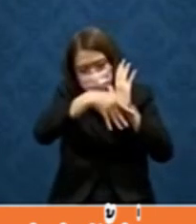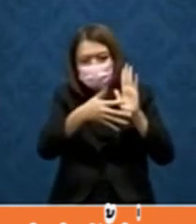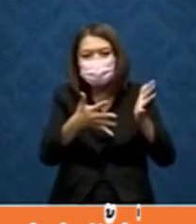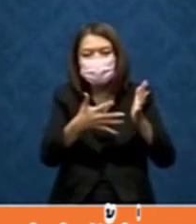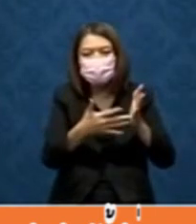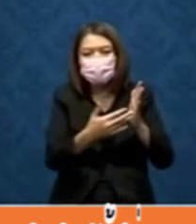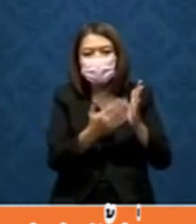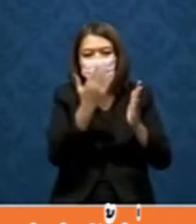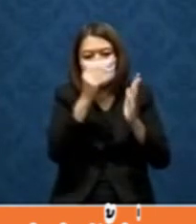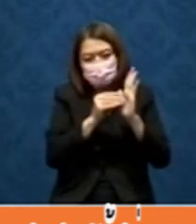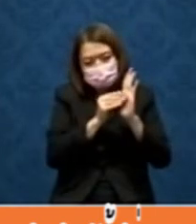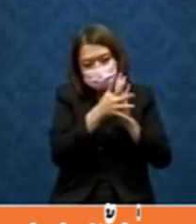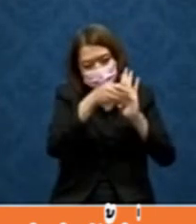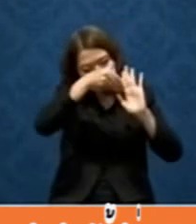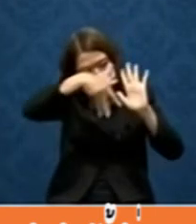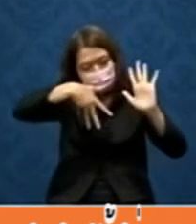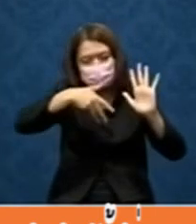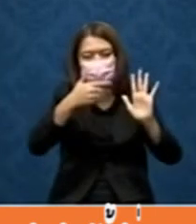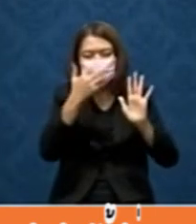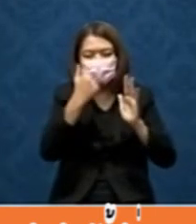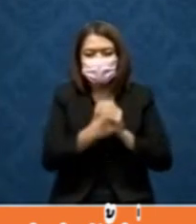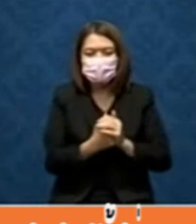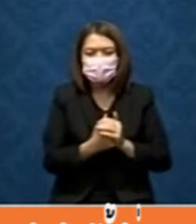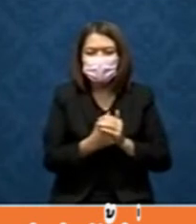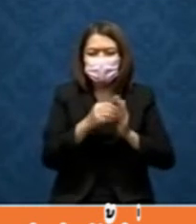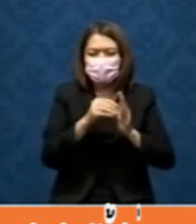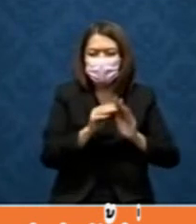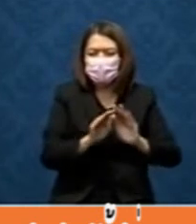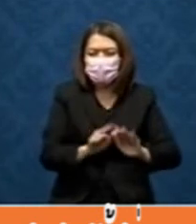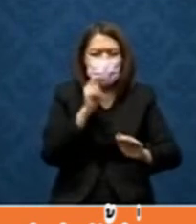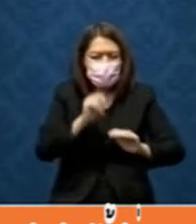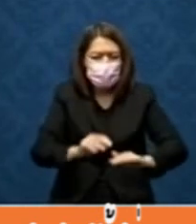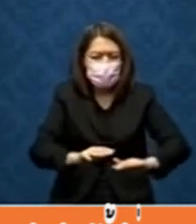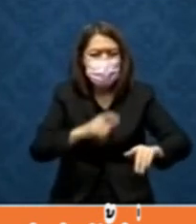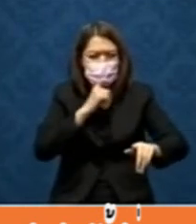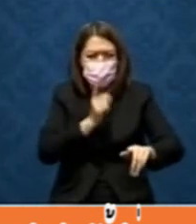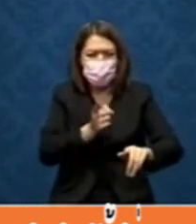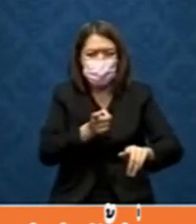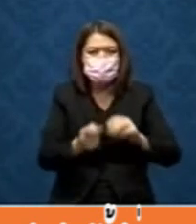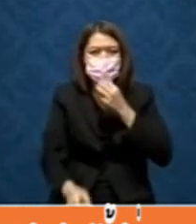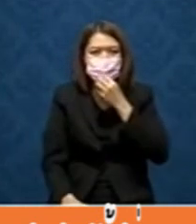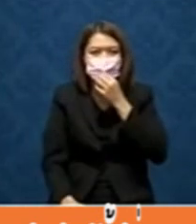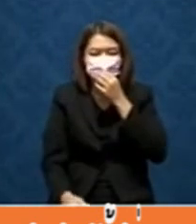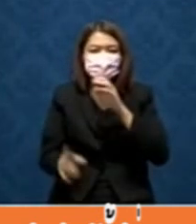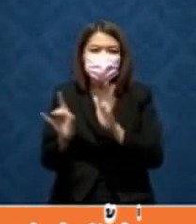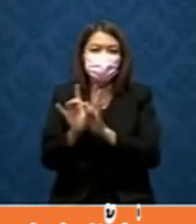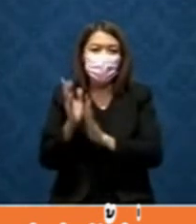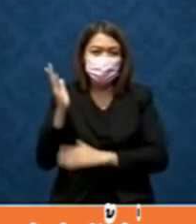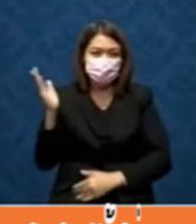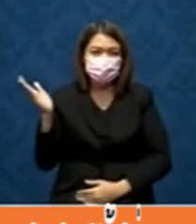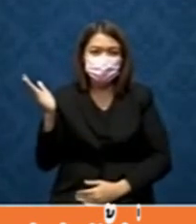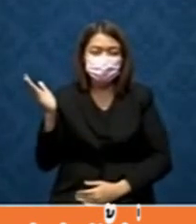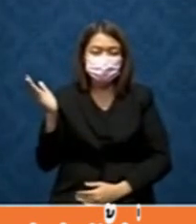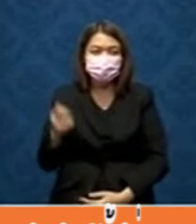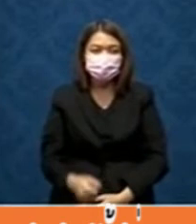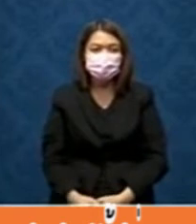แล้วนนี้เป็นอะไรครัมนถเป็ช่อก รัพวّมขังแล้วไม่รู้วาจะขังไปอเมไ่ผมขอญ้าตวประธาน สองสายส